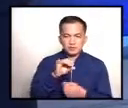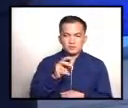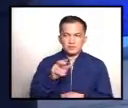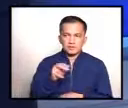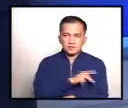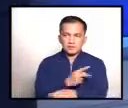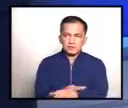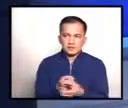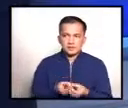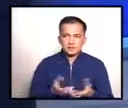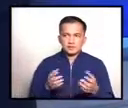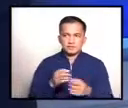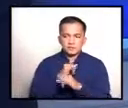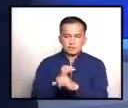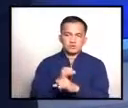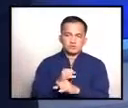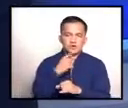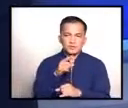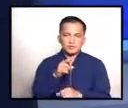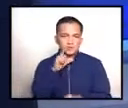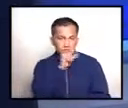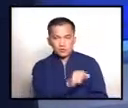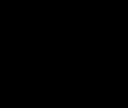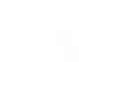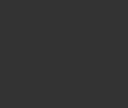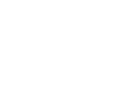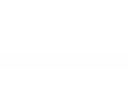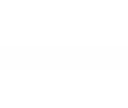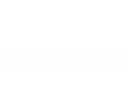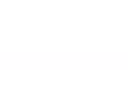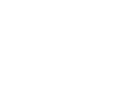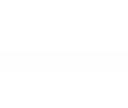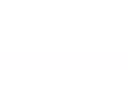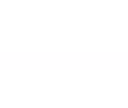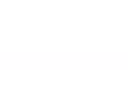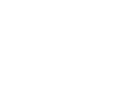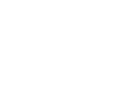ng kapangyarihan na magbigay ng immunity sa mga testigo.